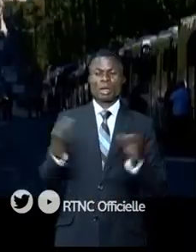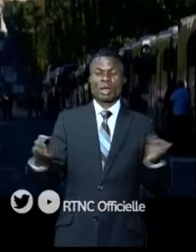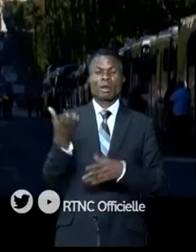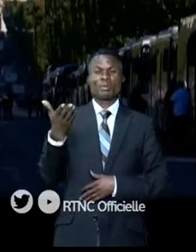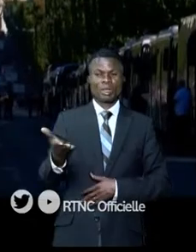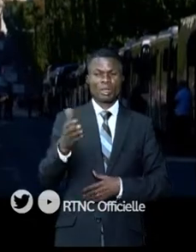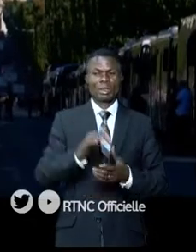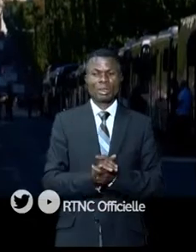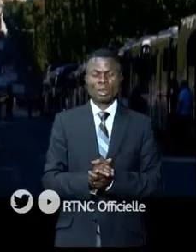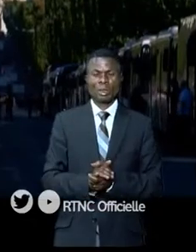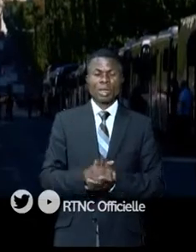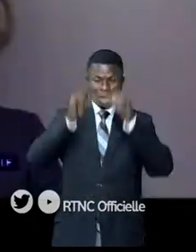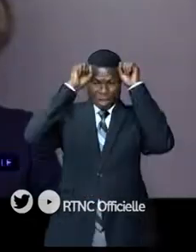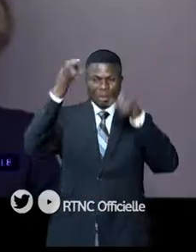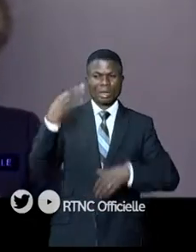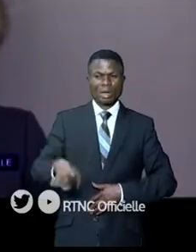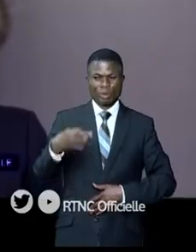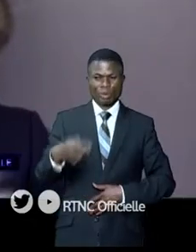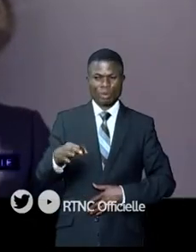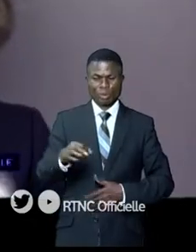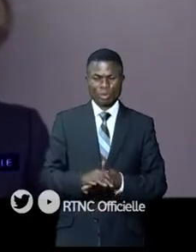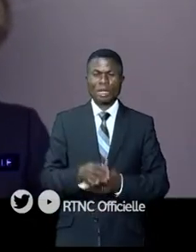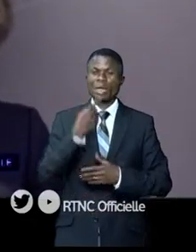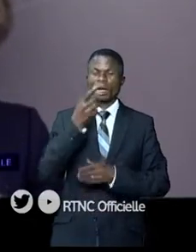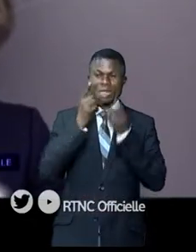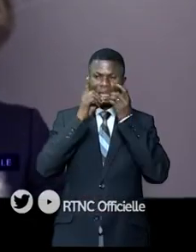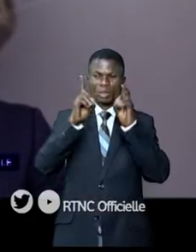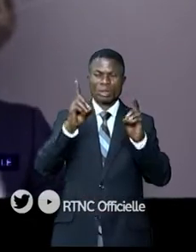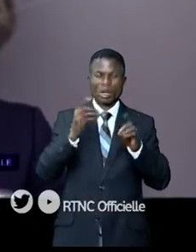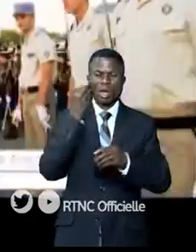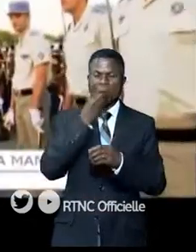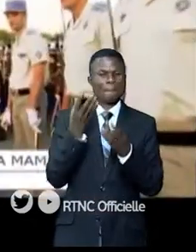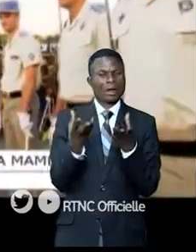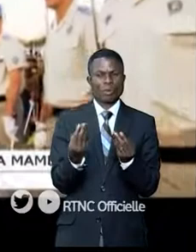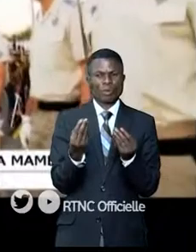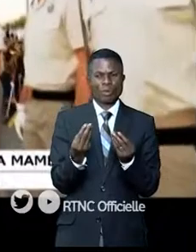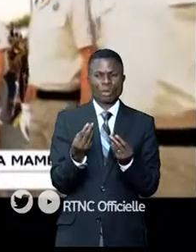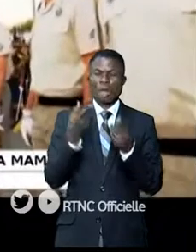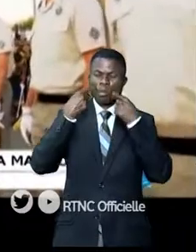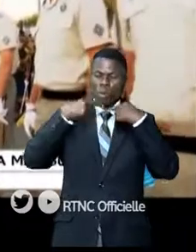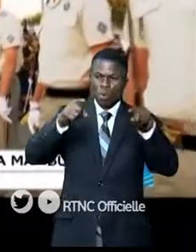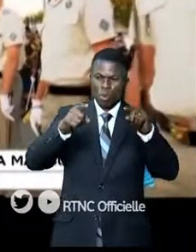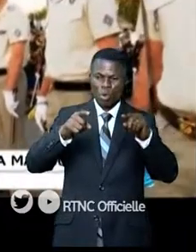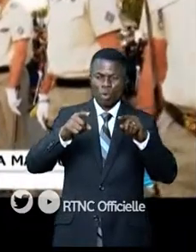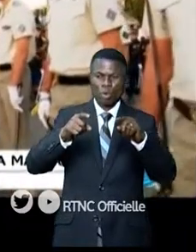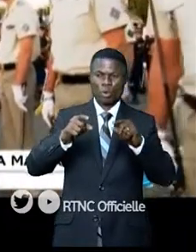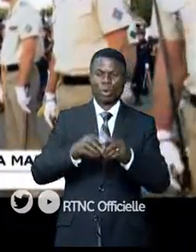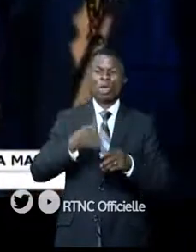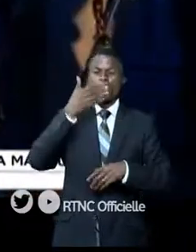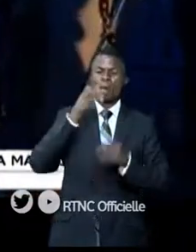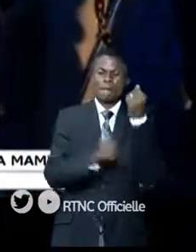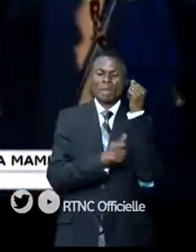occasion, Emmanuel Macron a tenu un discours avec des mots simples pour s'adresser au personnel